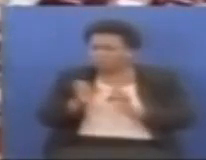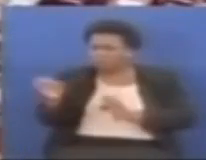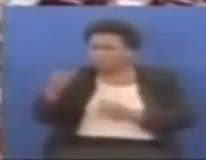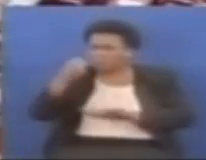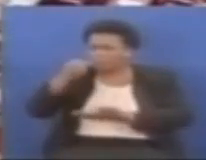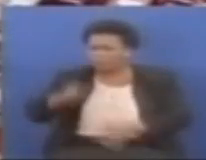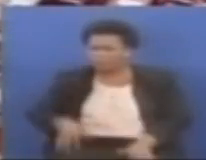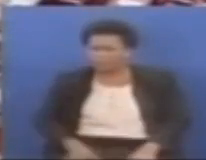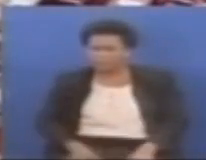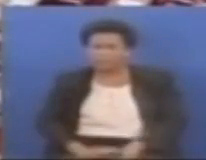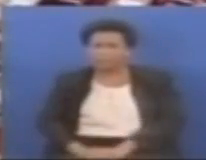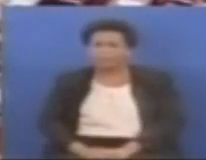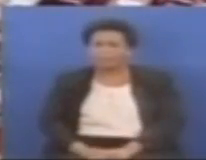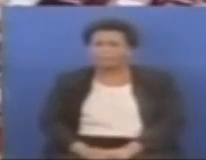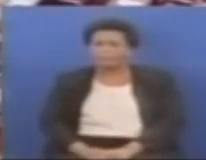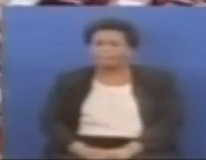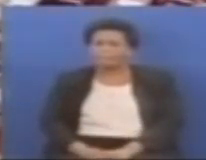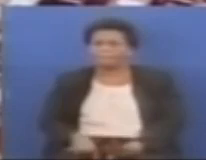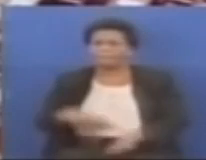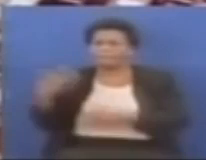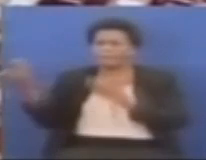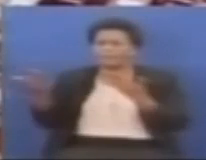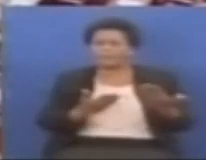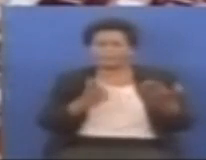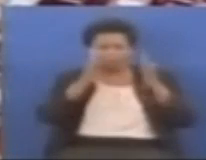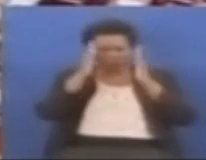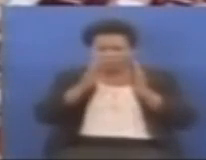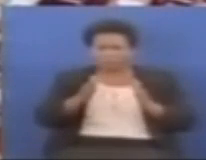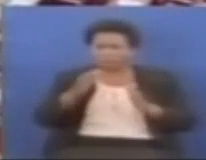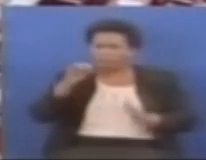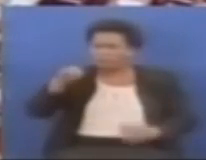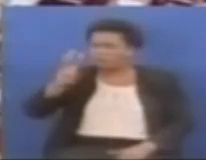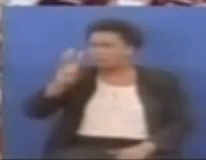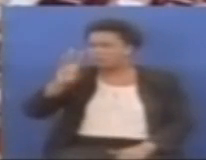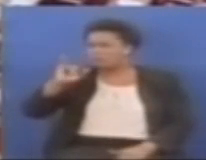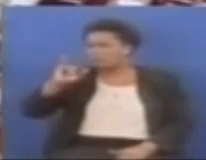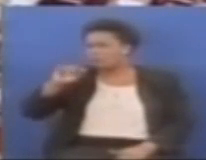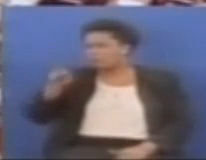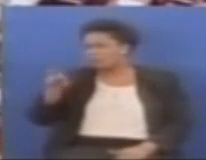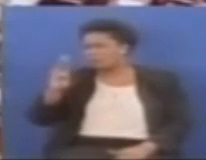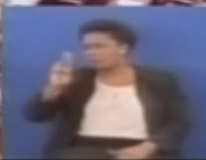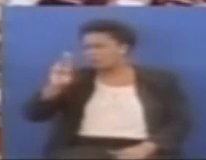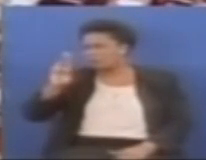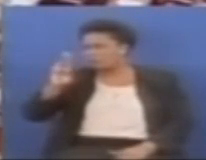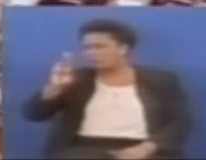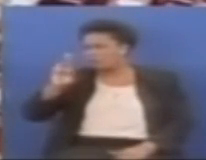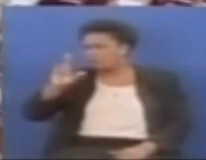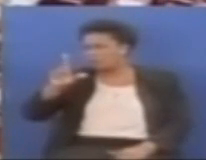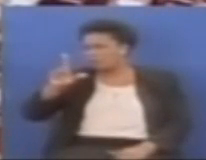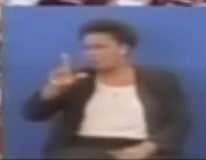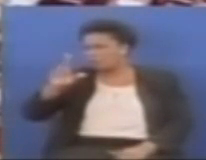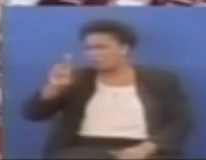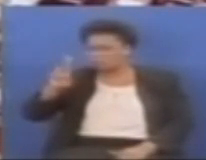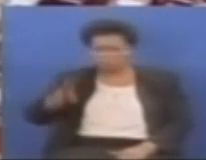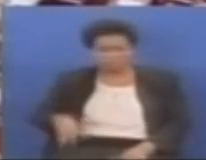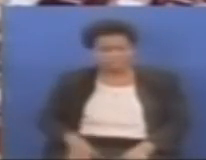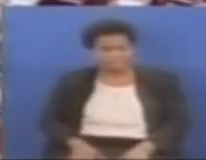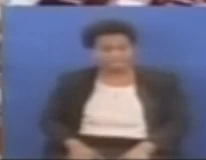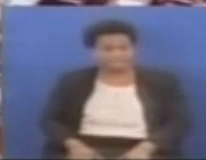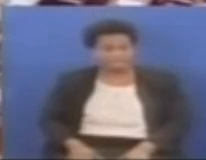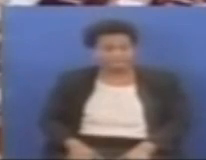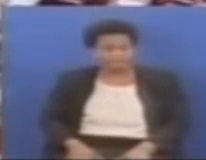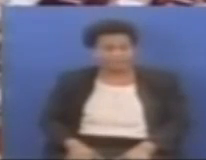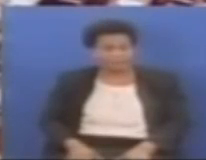Nilikuwa na Mheshimiwa Mwigulu Nchemba. Asante sana Mheshimiwa Spika kwa kuniona. Barabara ya